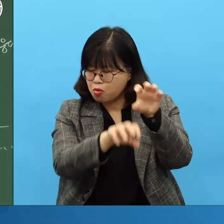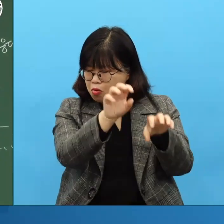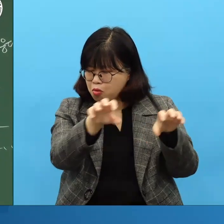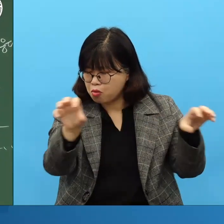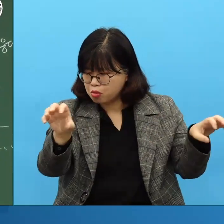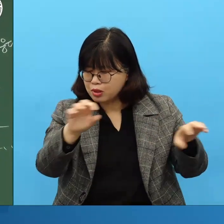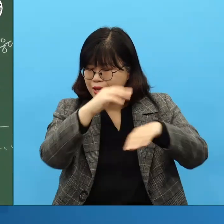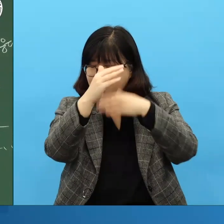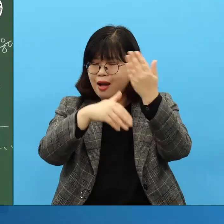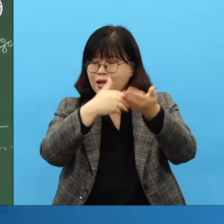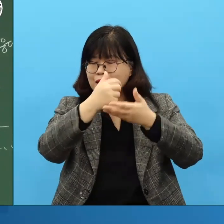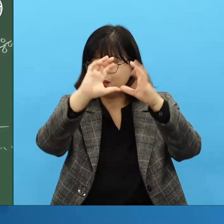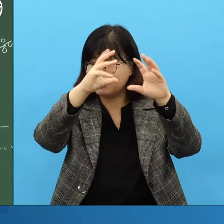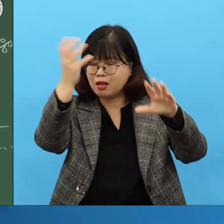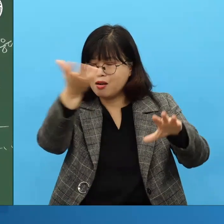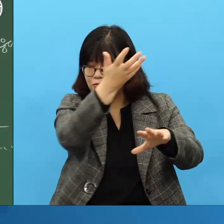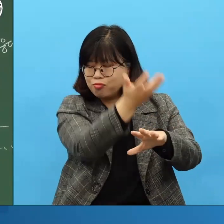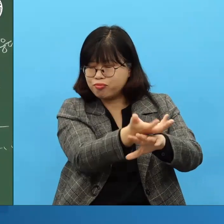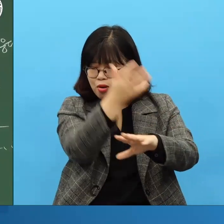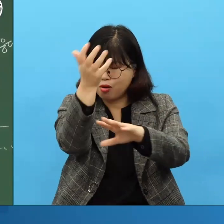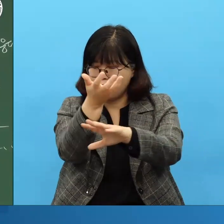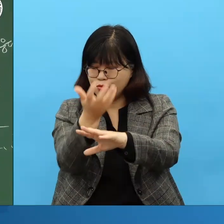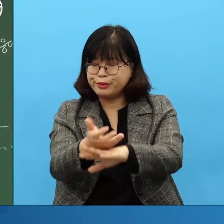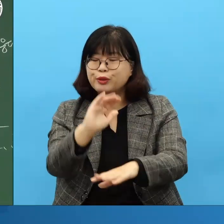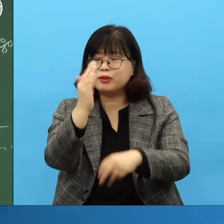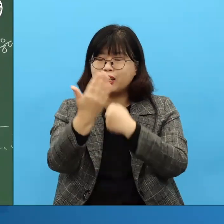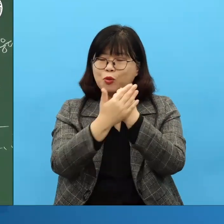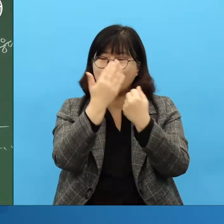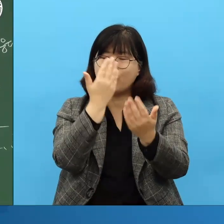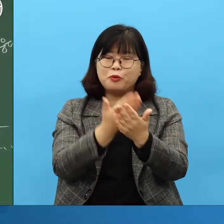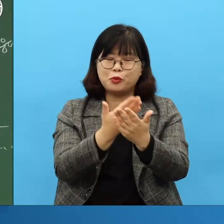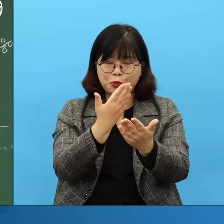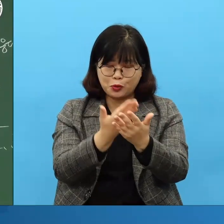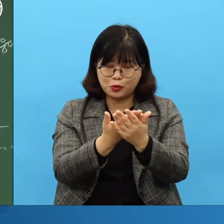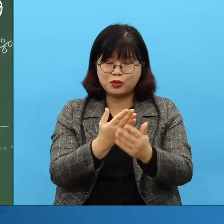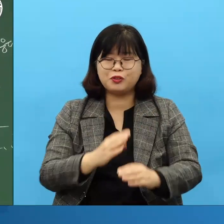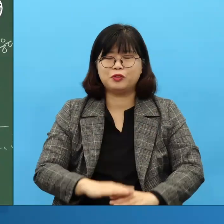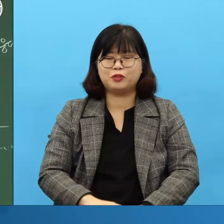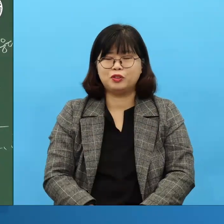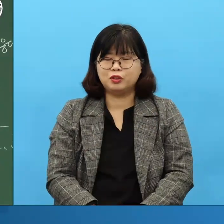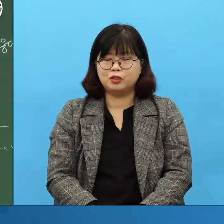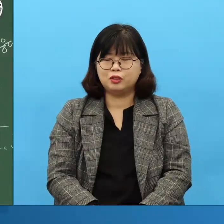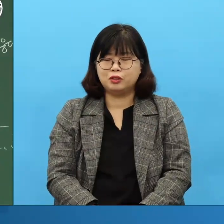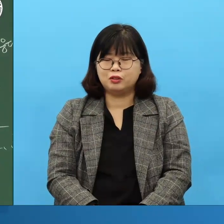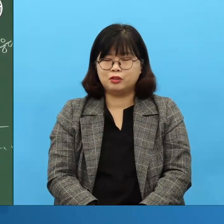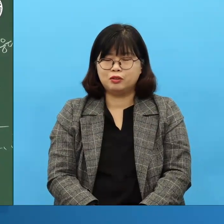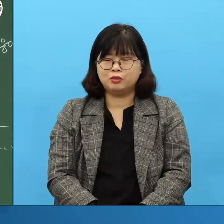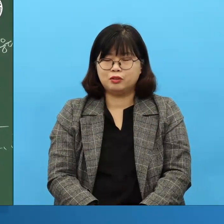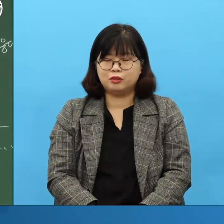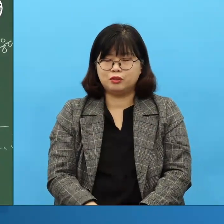나라 임하게 하옵소서. And as we give our worship today, may your kingdom be established upon all the fields that are affiliated with